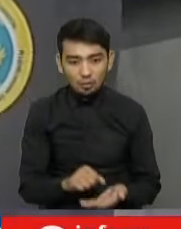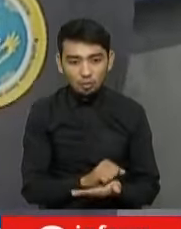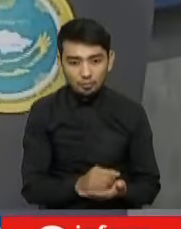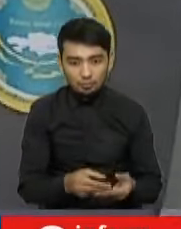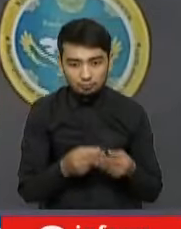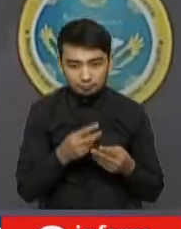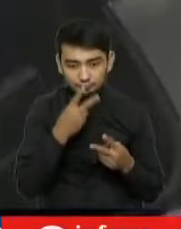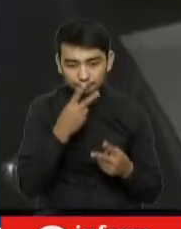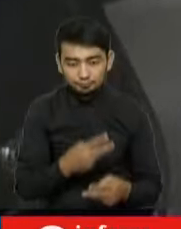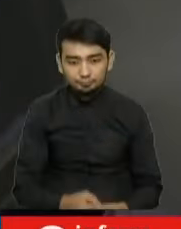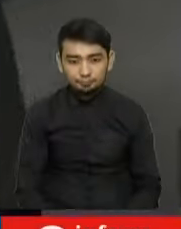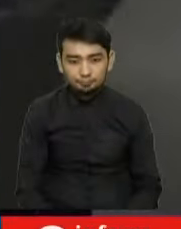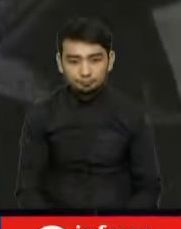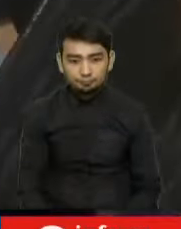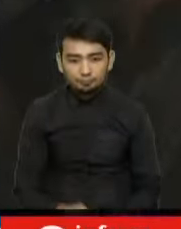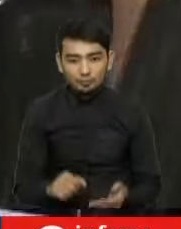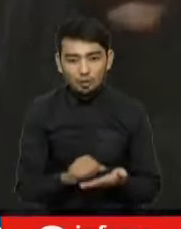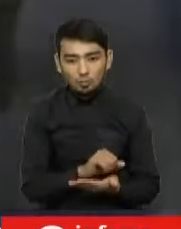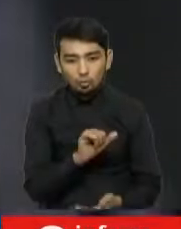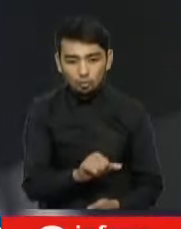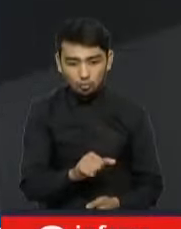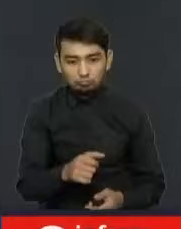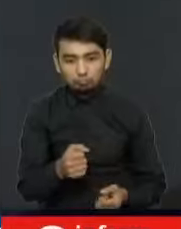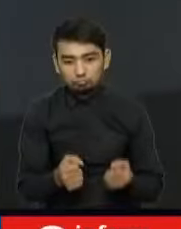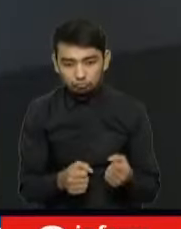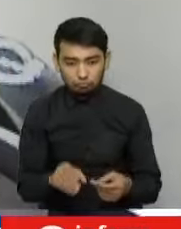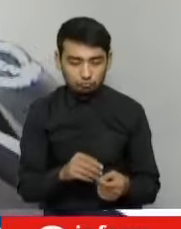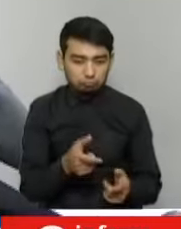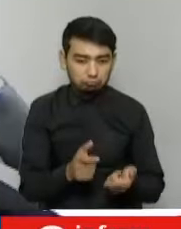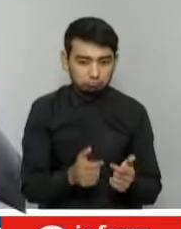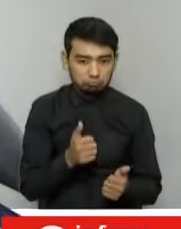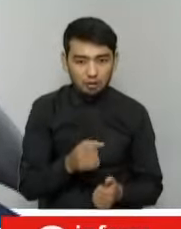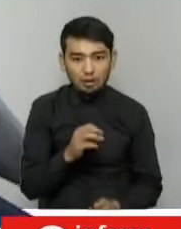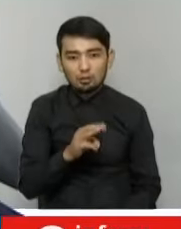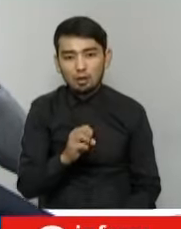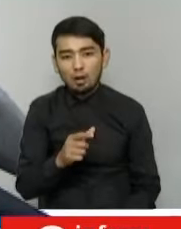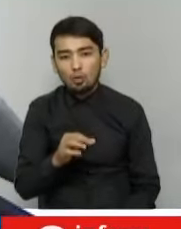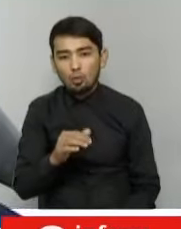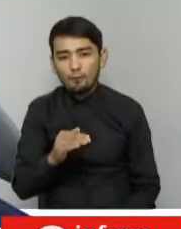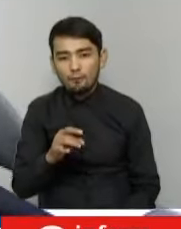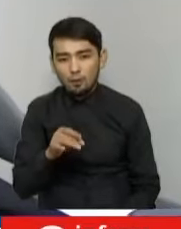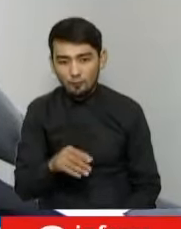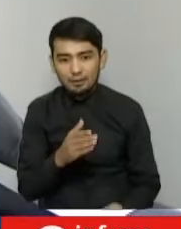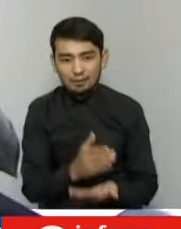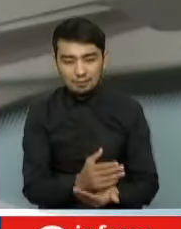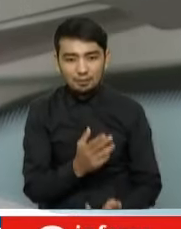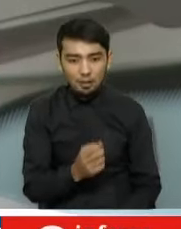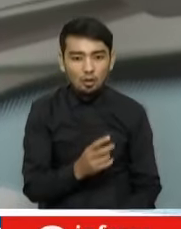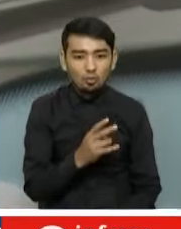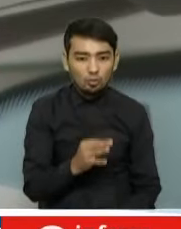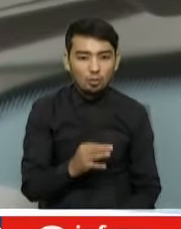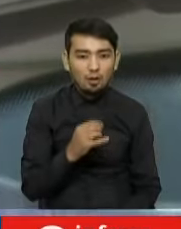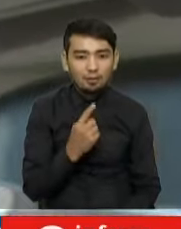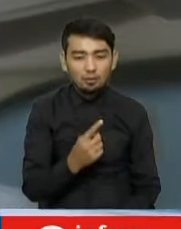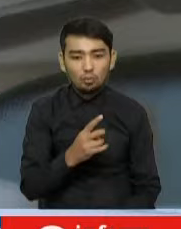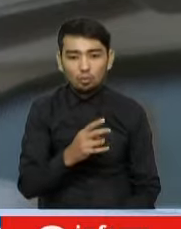тогда предоставьте нам, пожалуйста. С документами у этого водителя действительно все в порядке. Тахограф, кстати, тоже имеется. Единственное, есть одно «но».